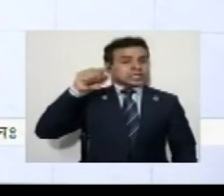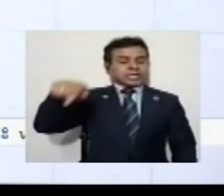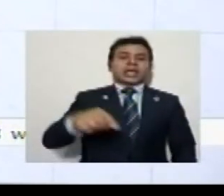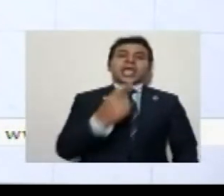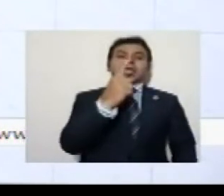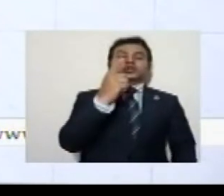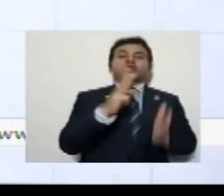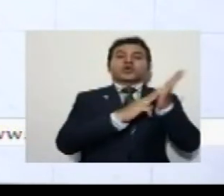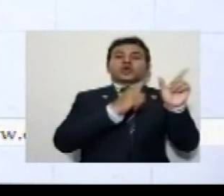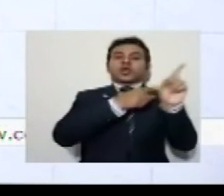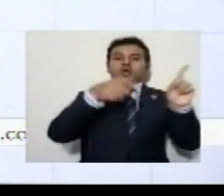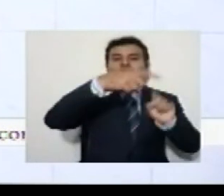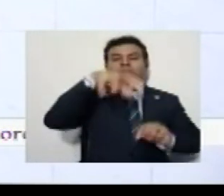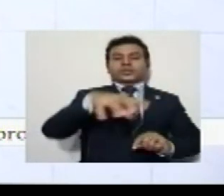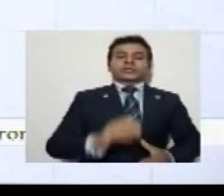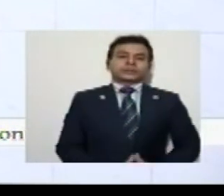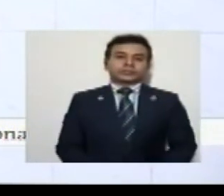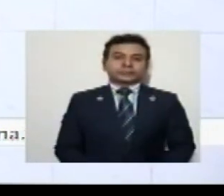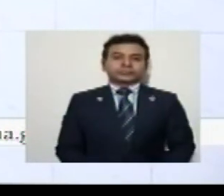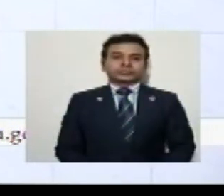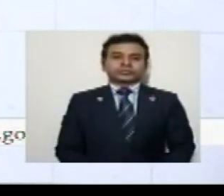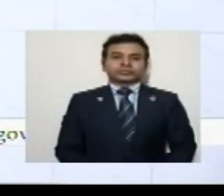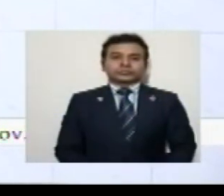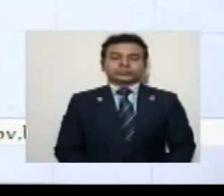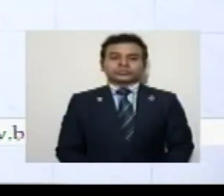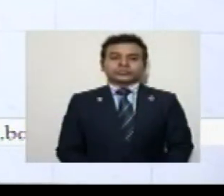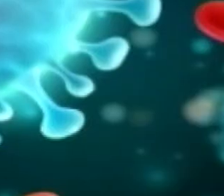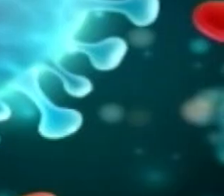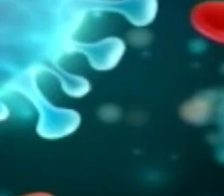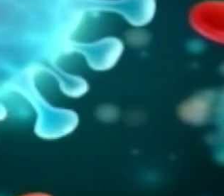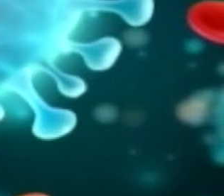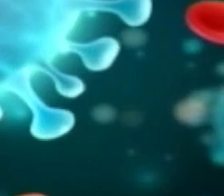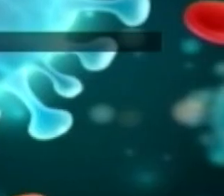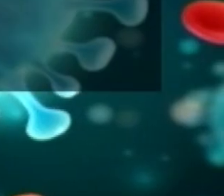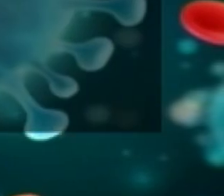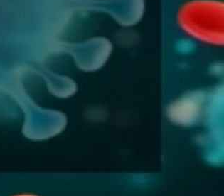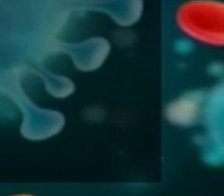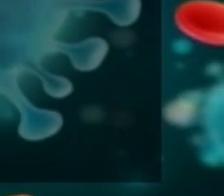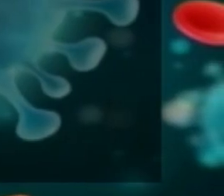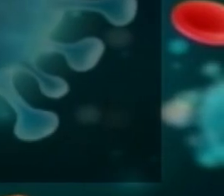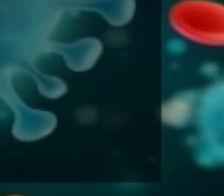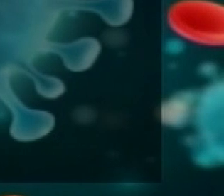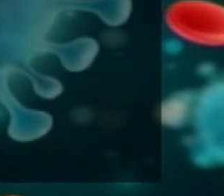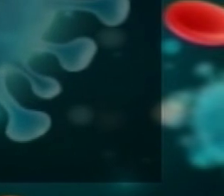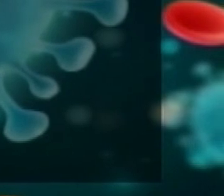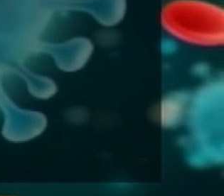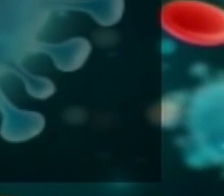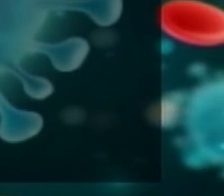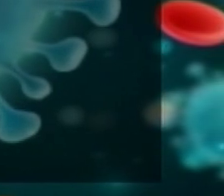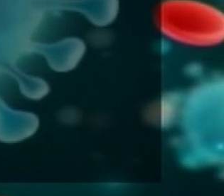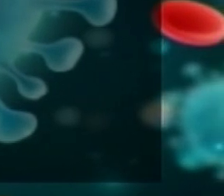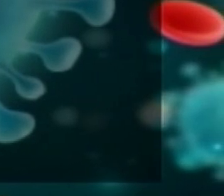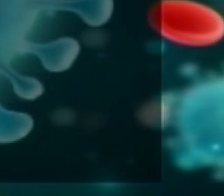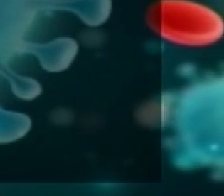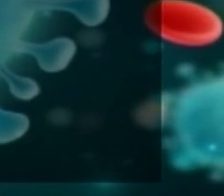মধ্যে 3 জন ঢাকার, একজন সিলেট এবং একজন ময়মনসিংহের। আক্রান্তের দিক দিয়ে এশিয়ার মধ্যে 14তম বাংলাদেশে